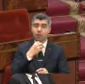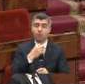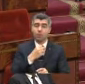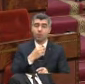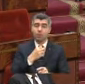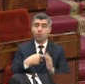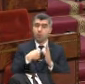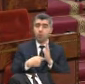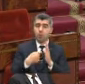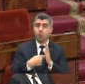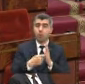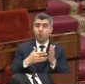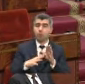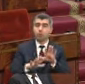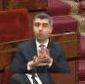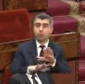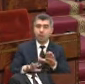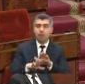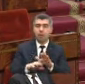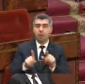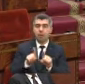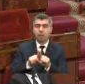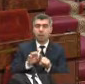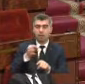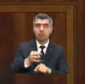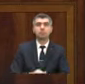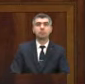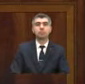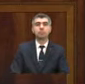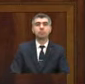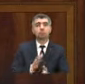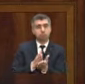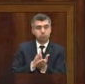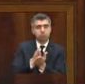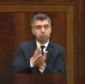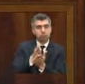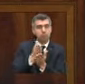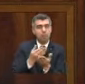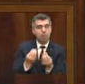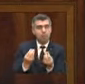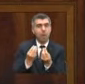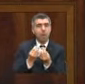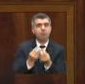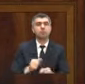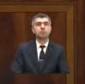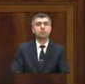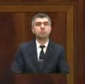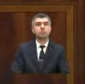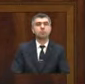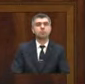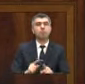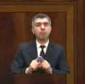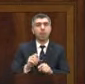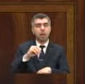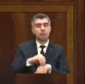الورش الاجتماعي ومعه ورش العدل الاجتماعي يسير جنبا إلى جنب مع ورش دفاع